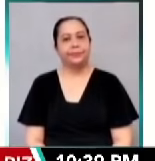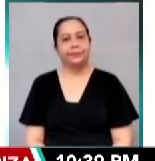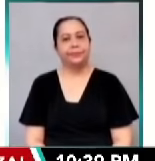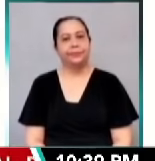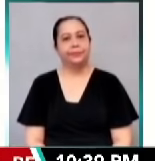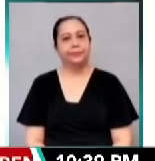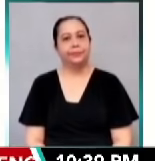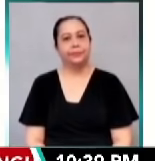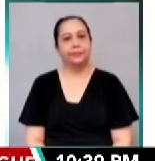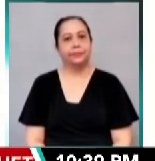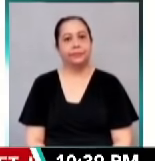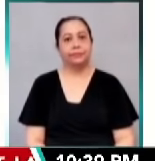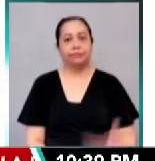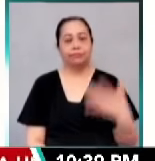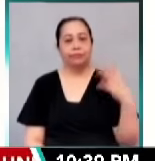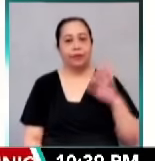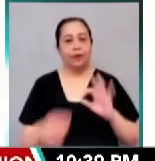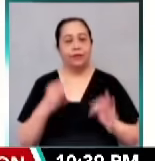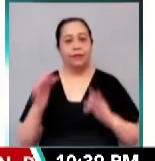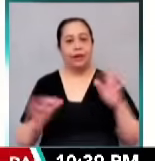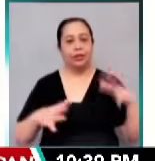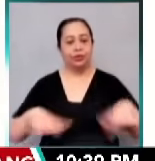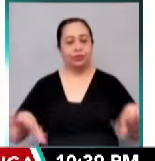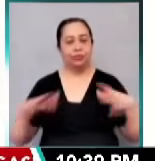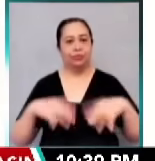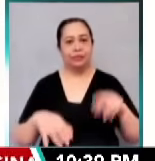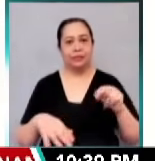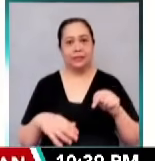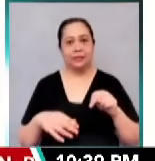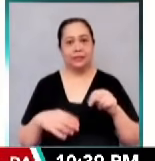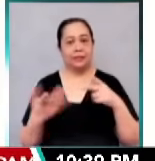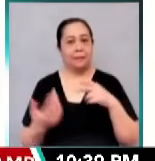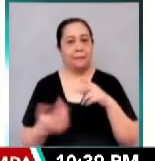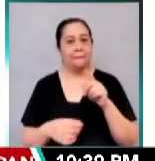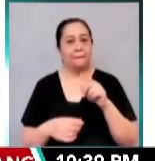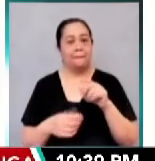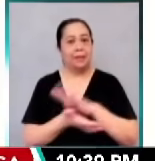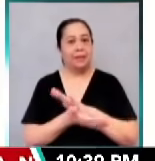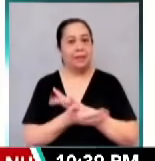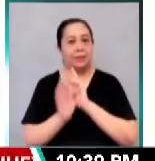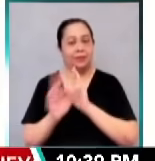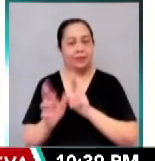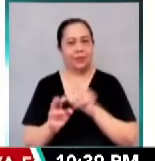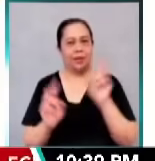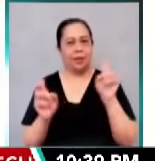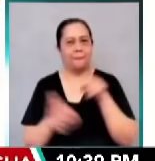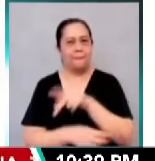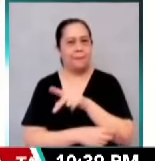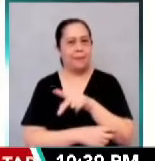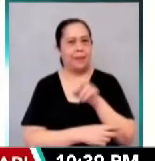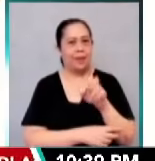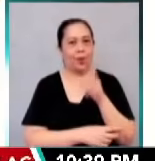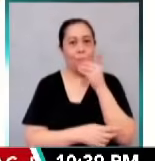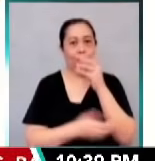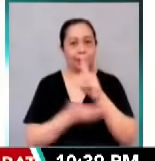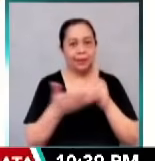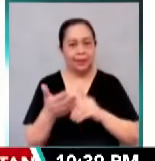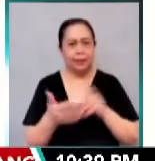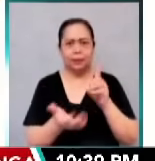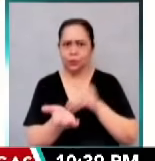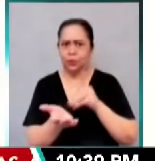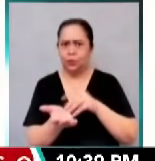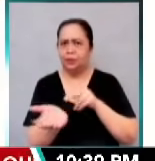Fashion meets pandemic response. Iyan ang mga PPE o personal protective equipment na disenyo ng isang doctor nurse sa